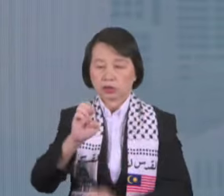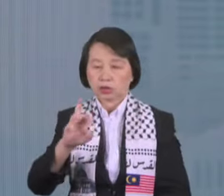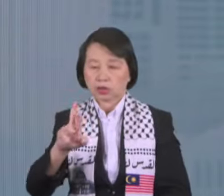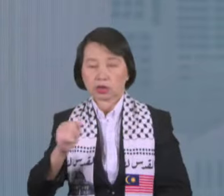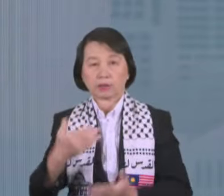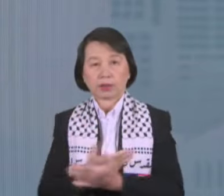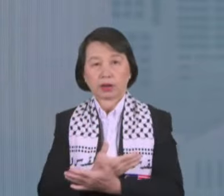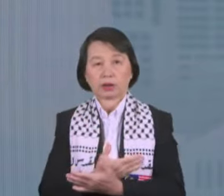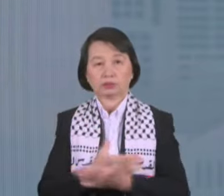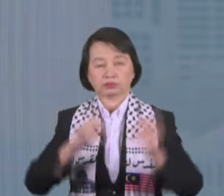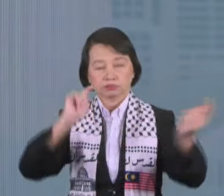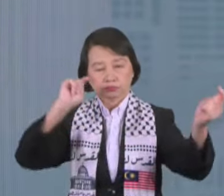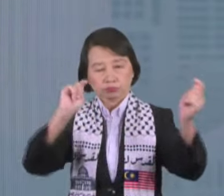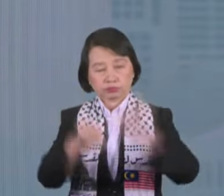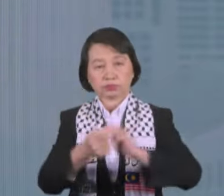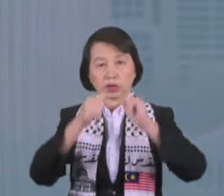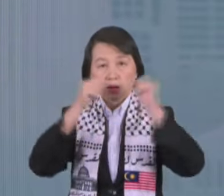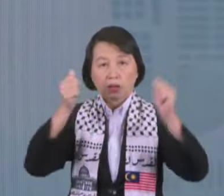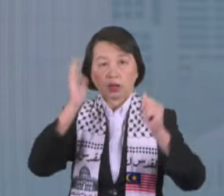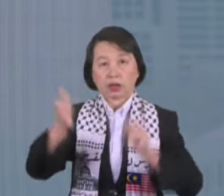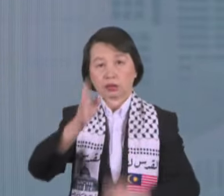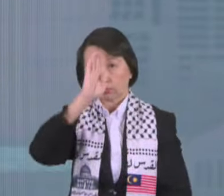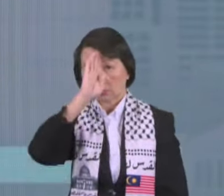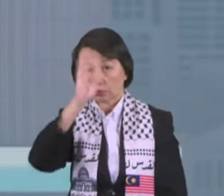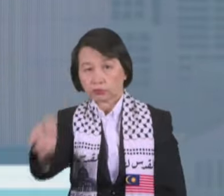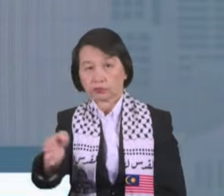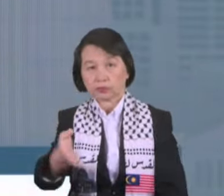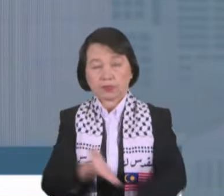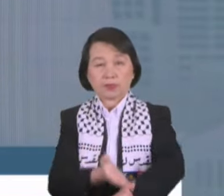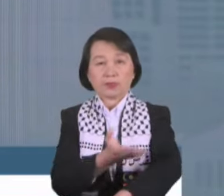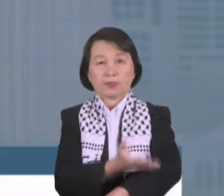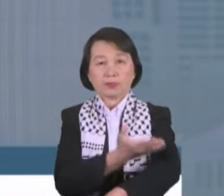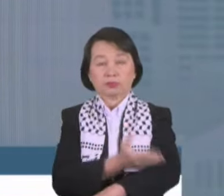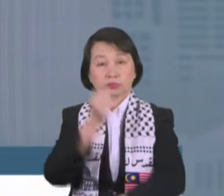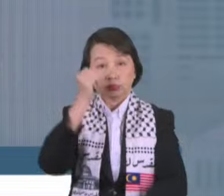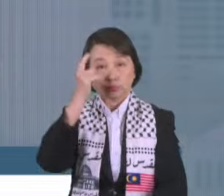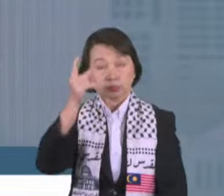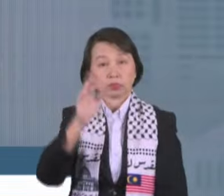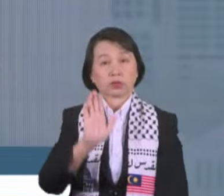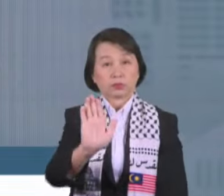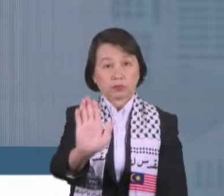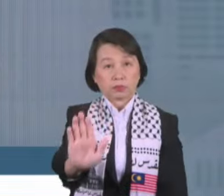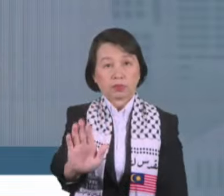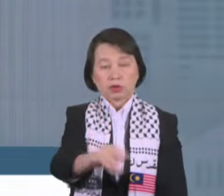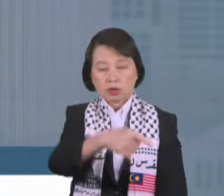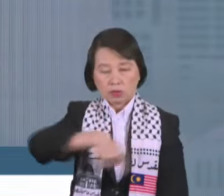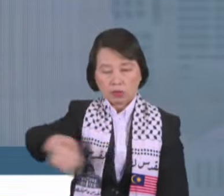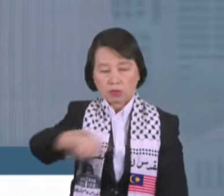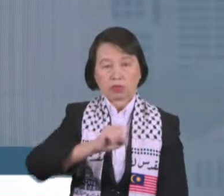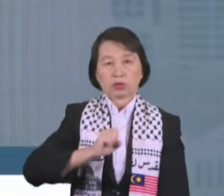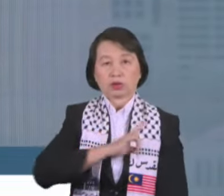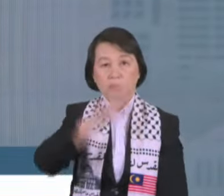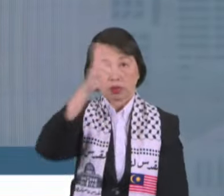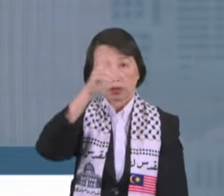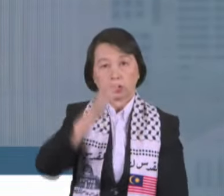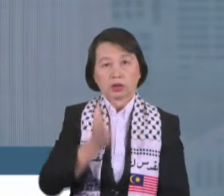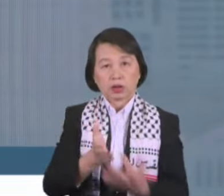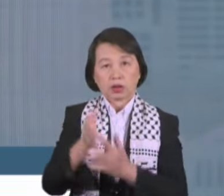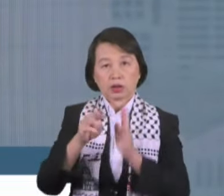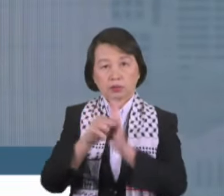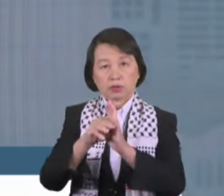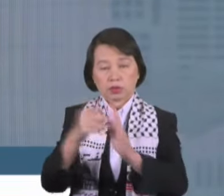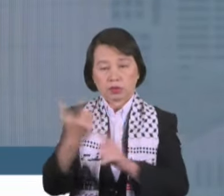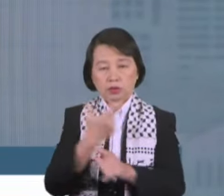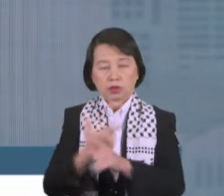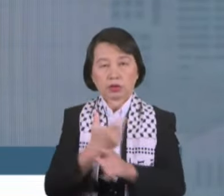beliau, agenda reformasi sektor awam akan memfokuskan pemerkasaan penghayatan madani dalam kalangan penjawat awam menerusi modul